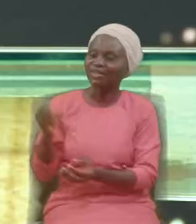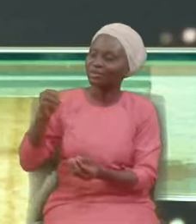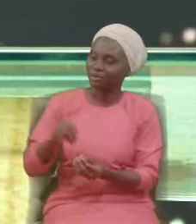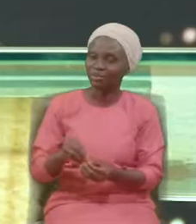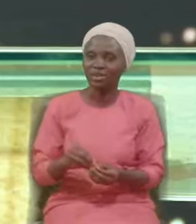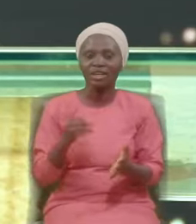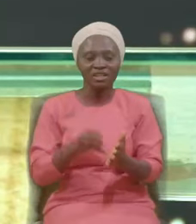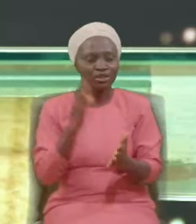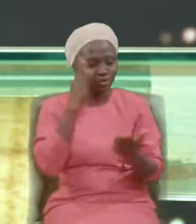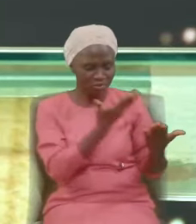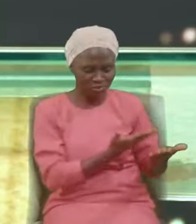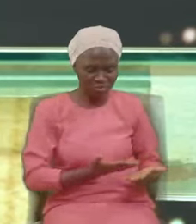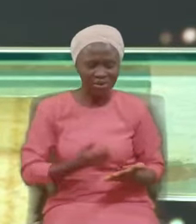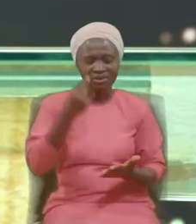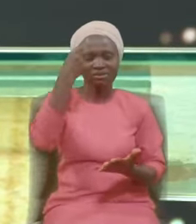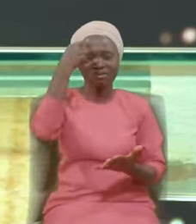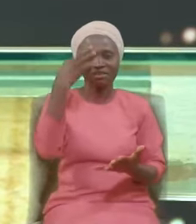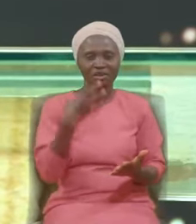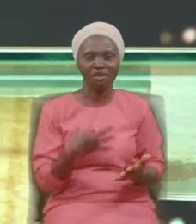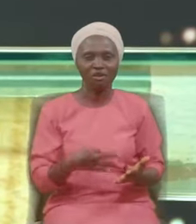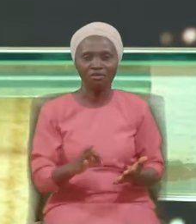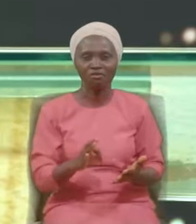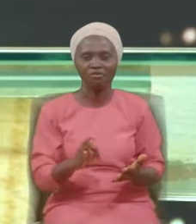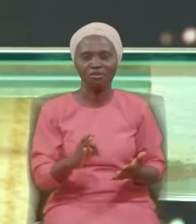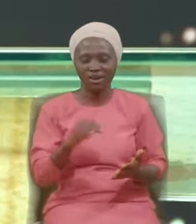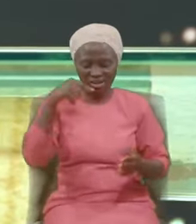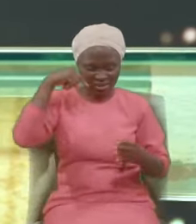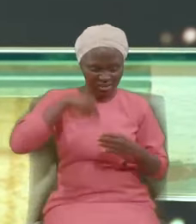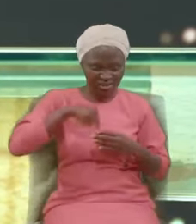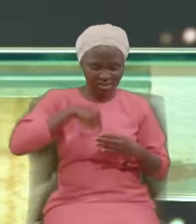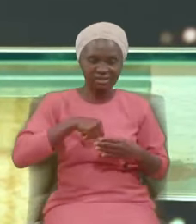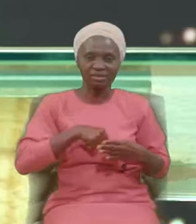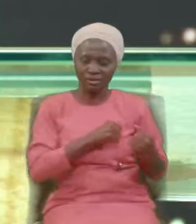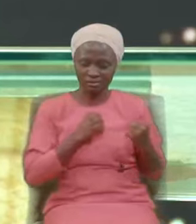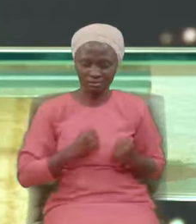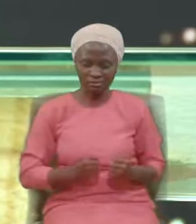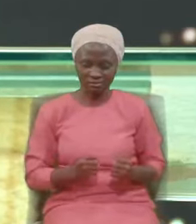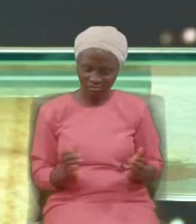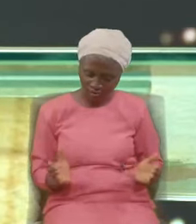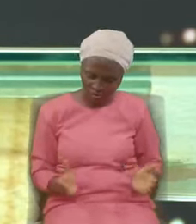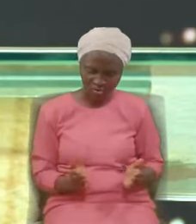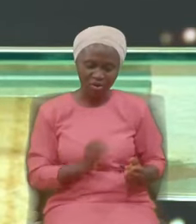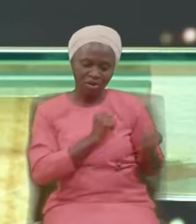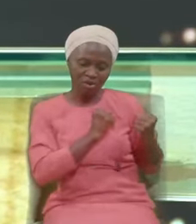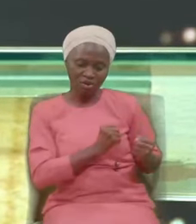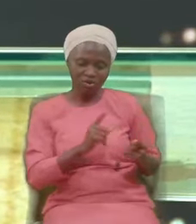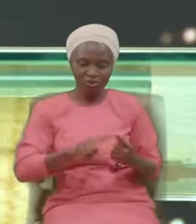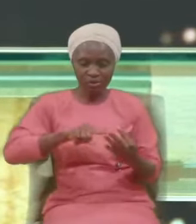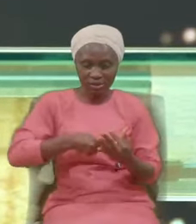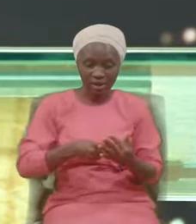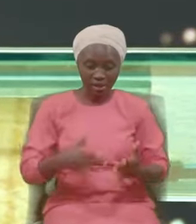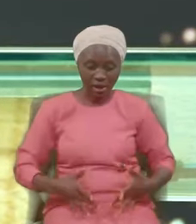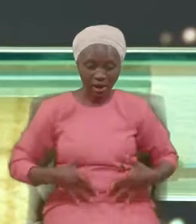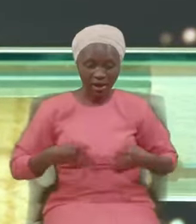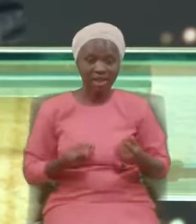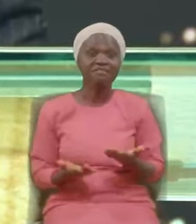ceci, j'aurai plus. Cela amène le sentiment de satisfaction et la force intérieure. Cela amène le courage de reprendre